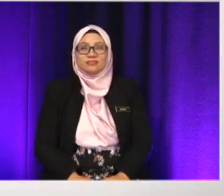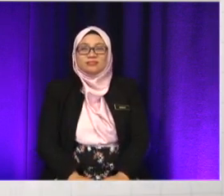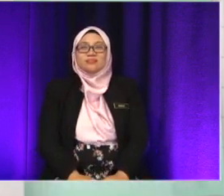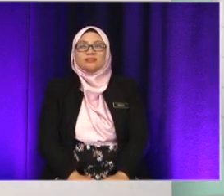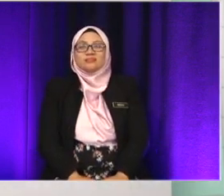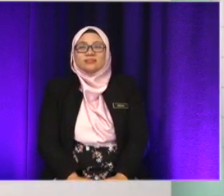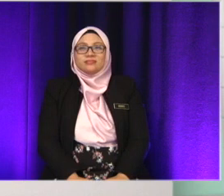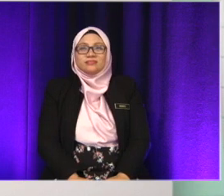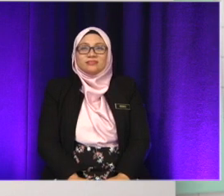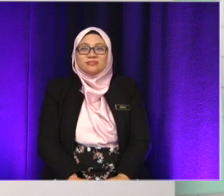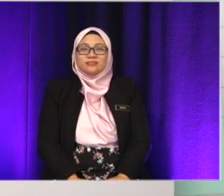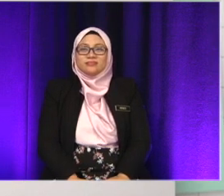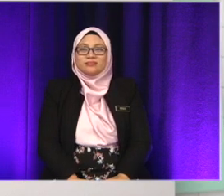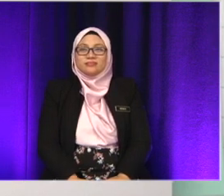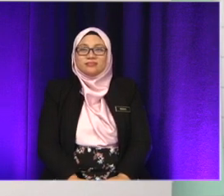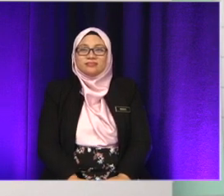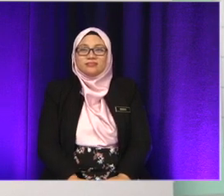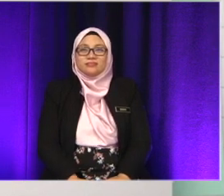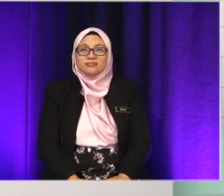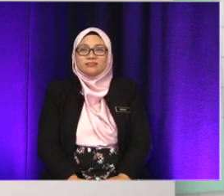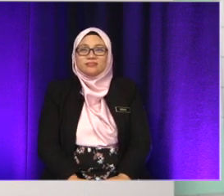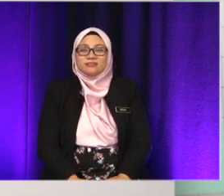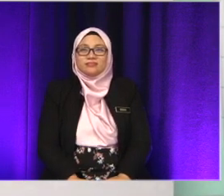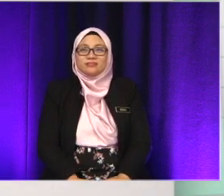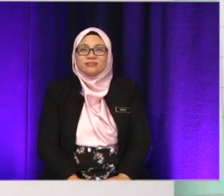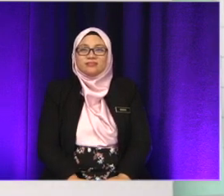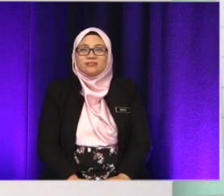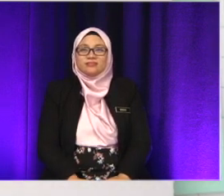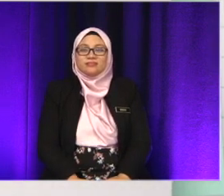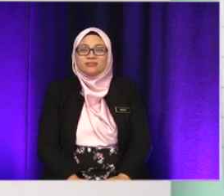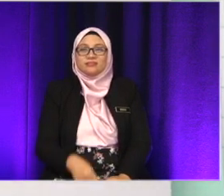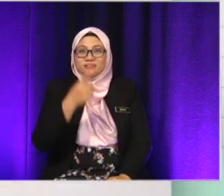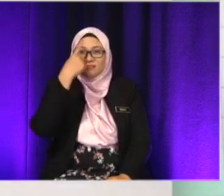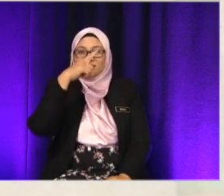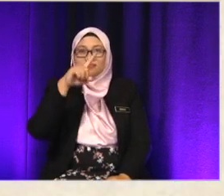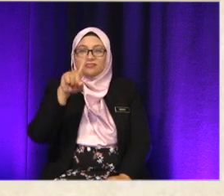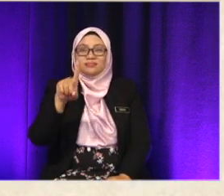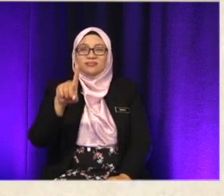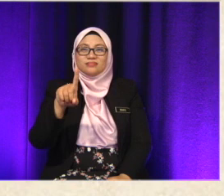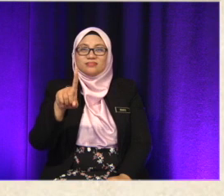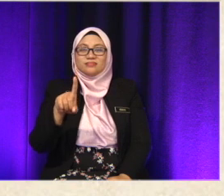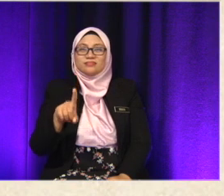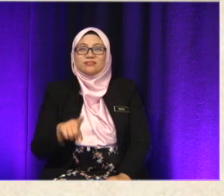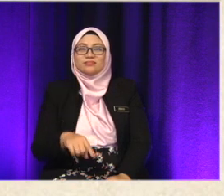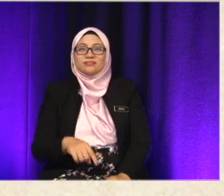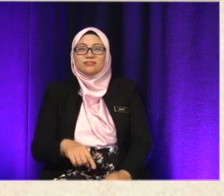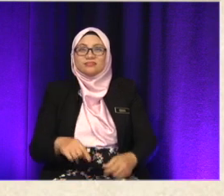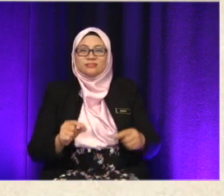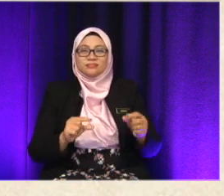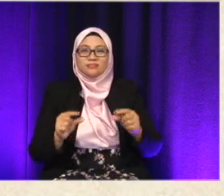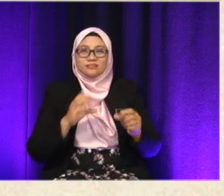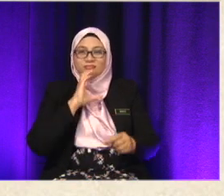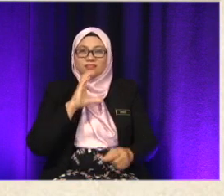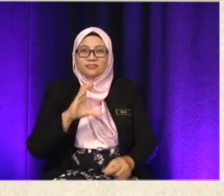dia punya jawapannya. Okey. Dia adalah untuk menjanakan aliran cecair. Okey, tak apalah. Aliran